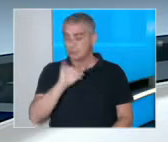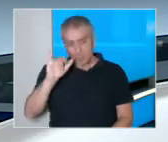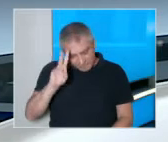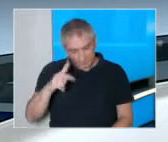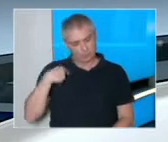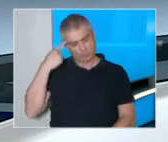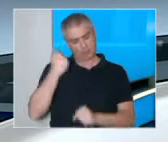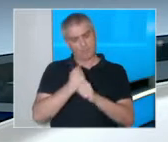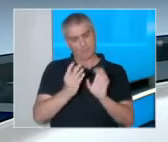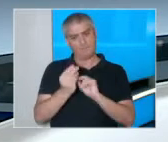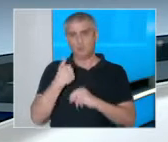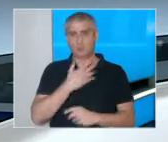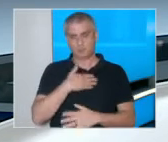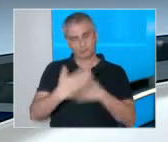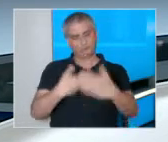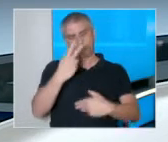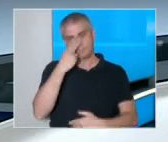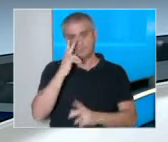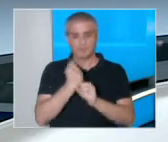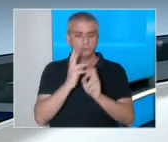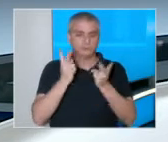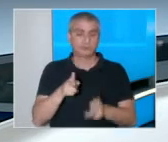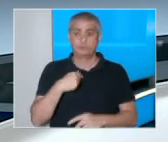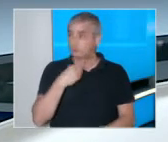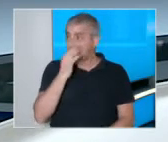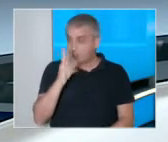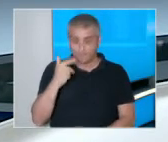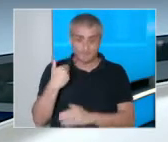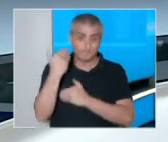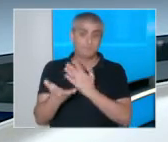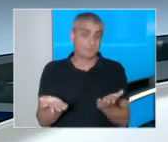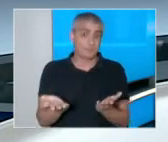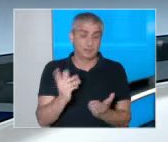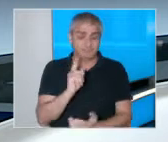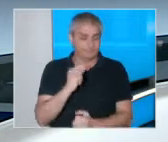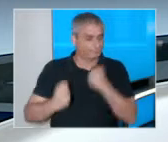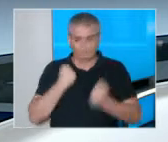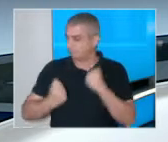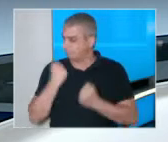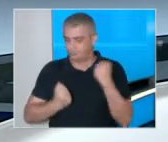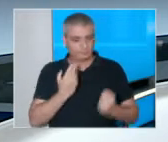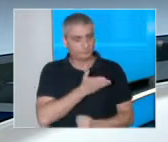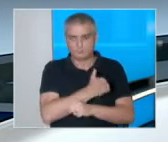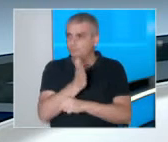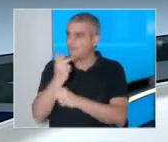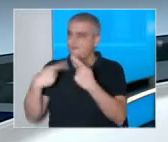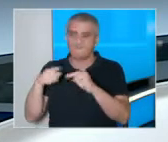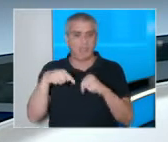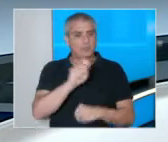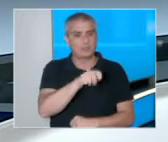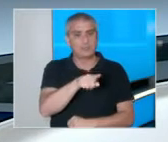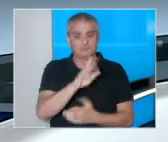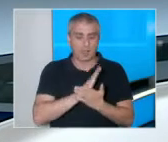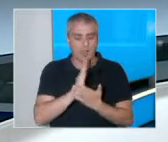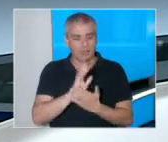אני יודע לעבוד, אנחנו רצים ומנסים לעשות מה שאפשר. אני שואל אותך, האם בדיעבד, כמי שמתרוצץ כאן בין ועדות הכנסת,